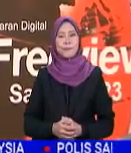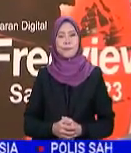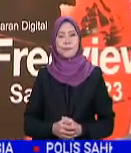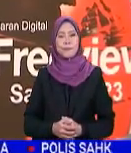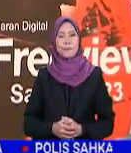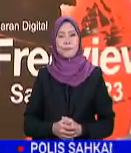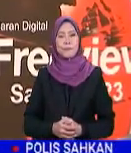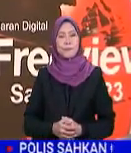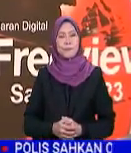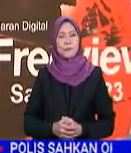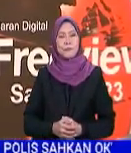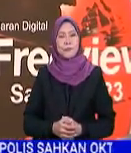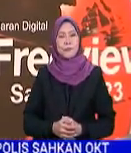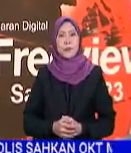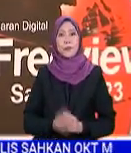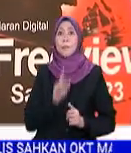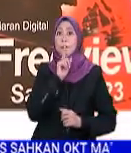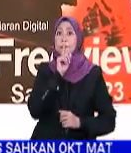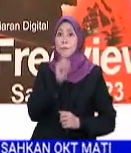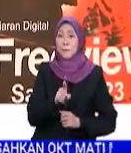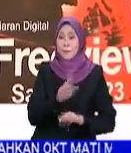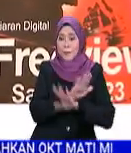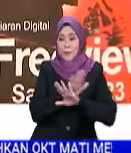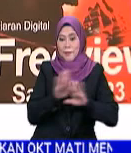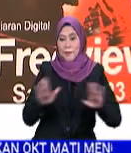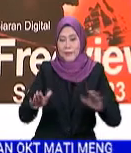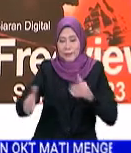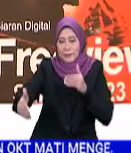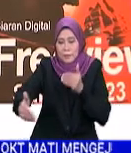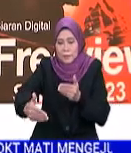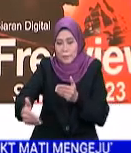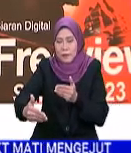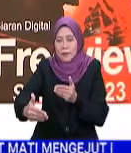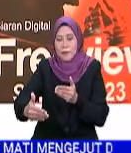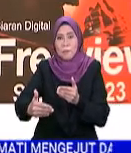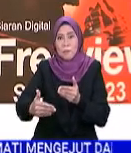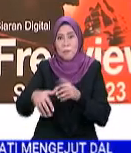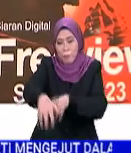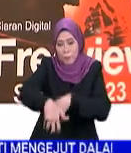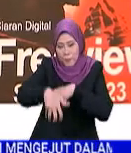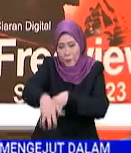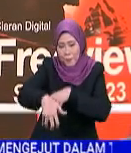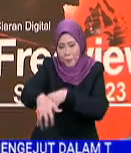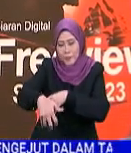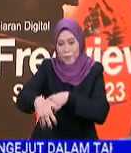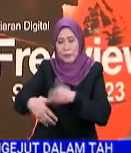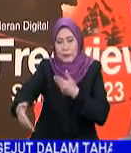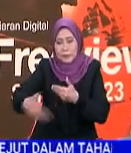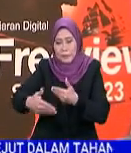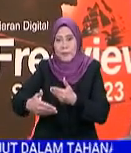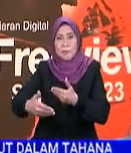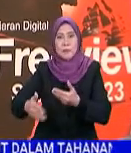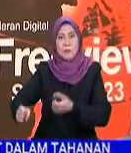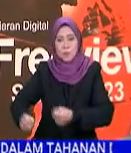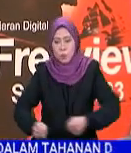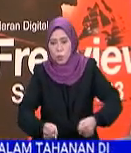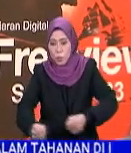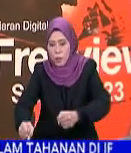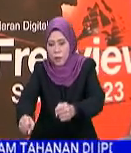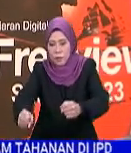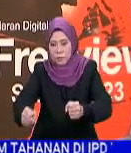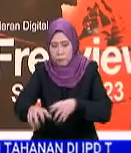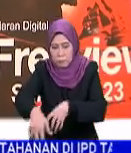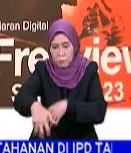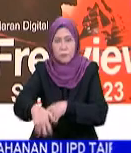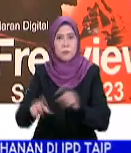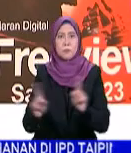Memastikan dia tidak berdekatan dengan lembaran apa kata riparian buffer zone tu, sungai itu.